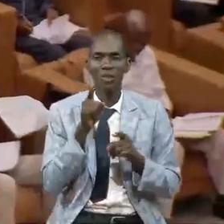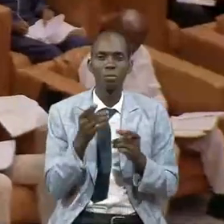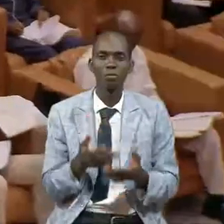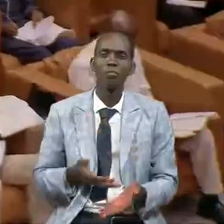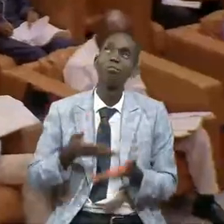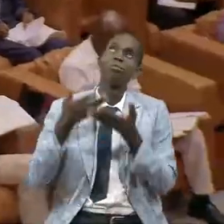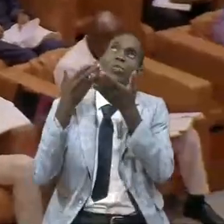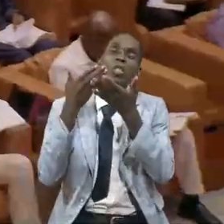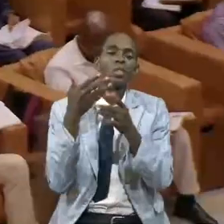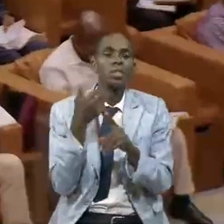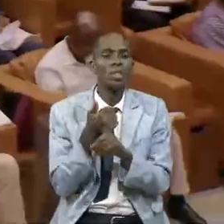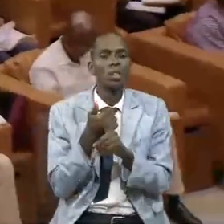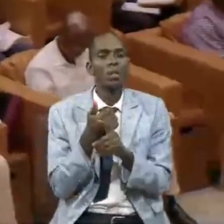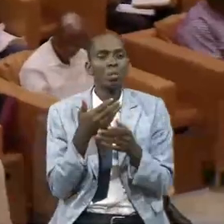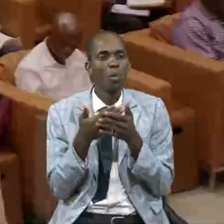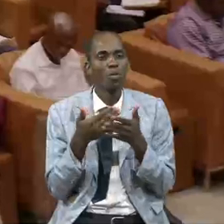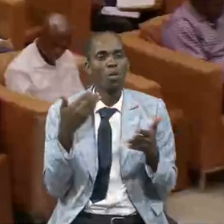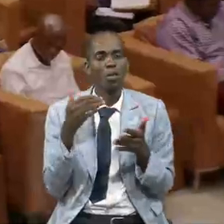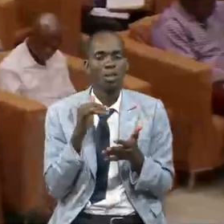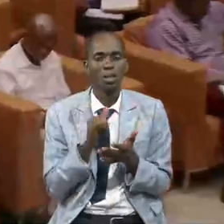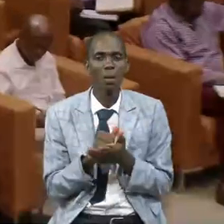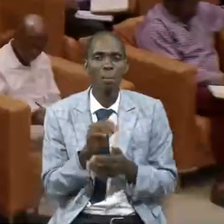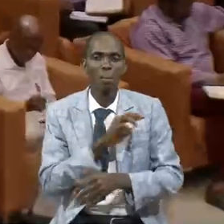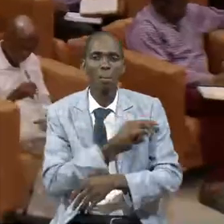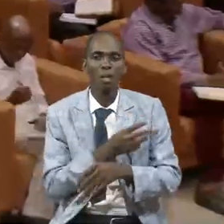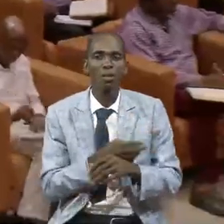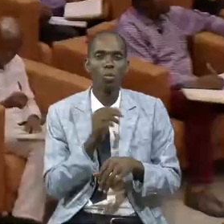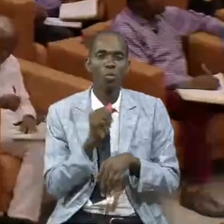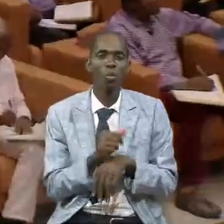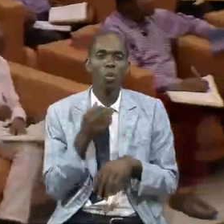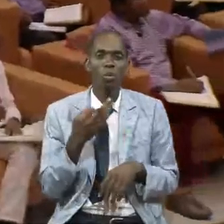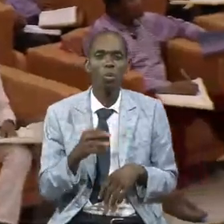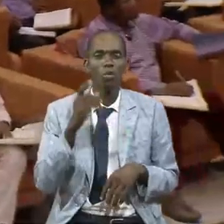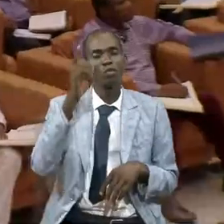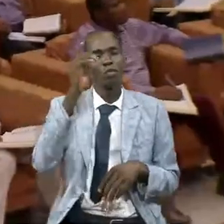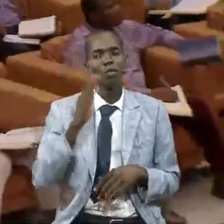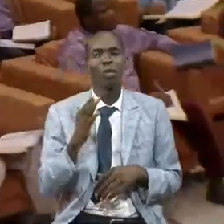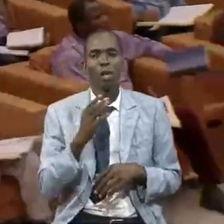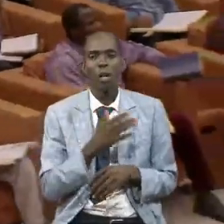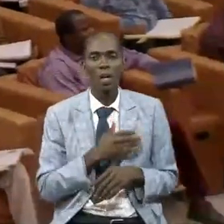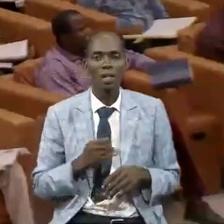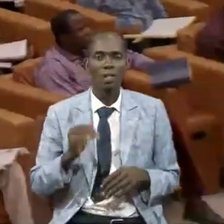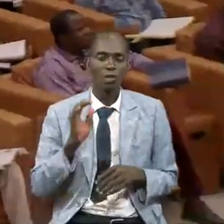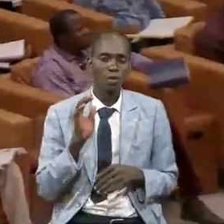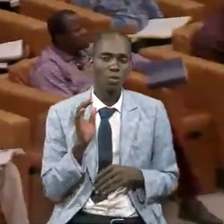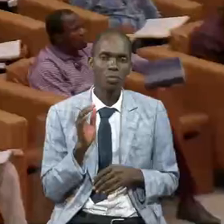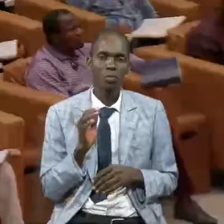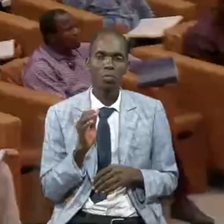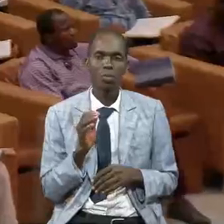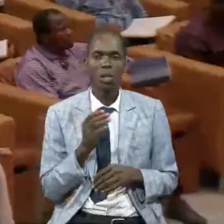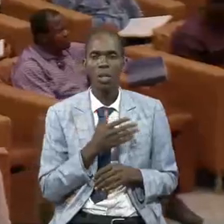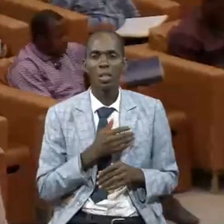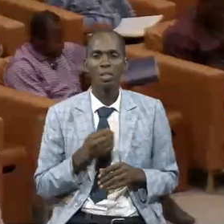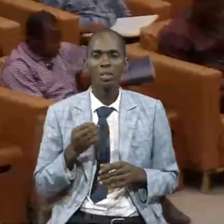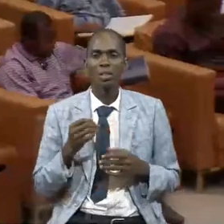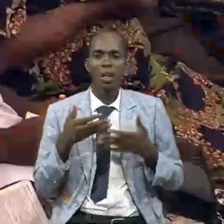vous présentez devant cette puissante parole de Dieu, cette forte puissante parole de Dieu, vous